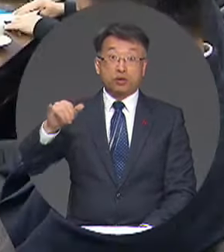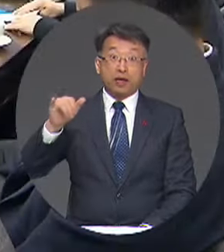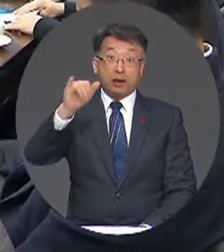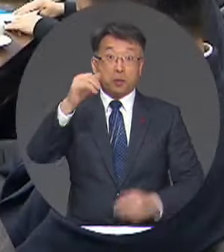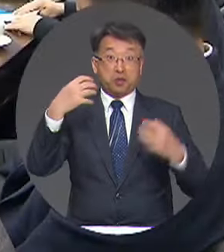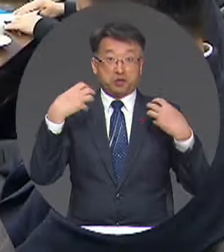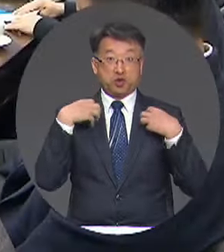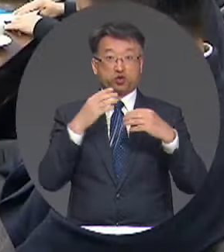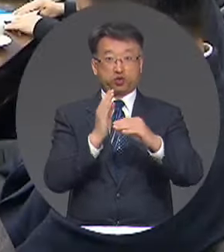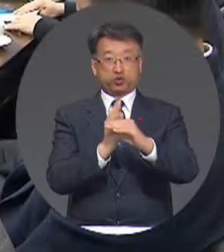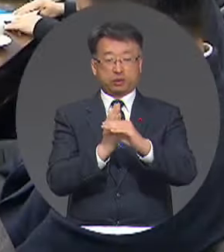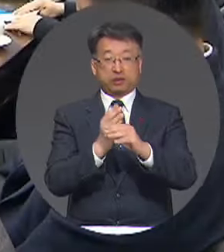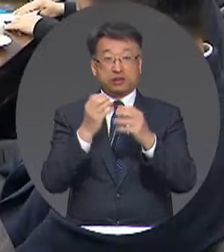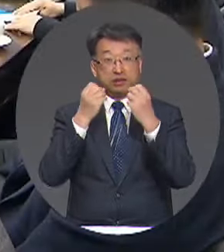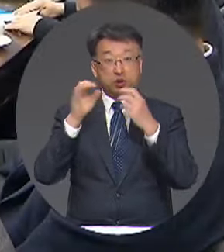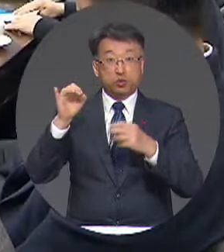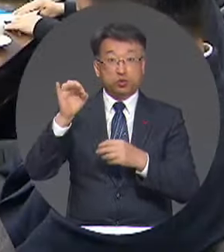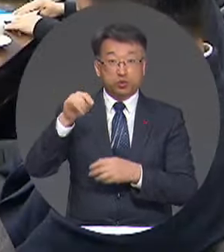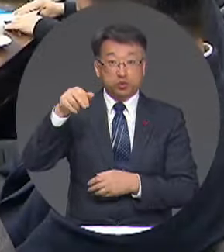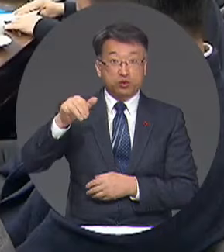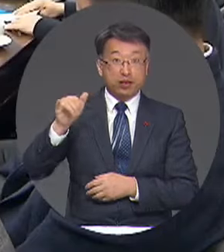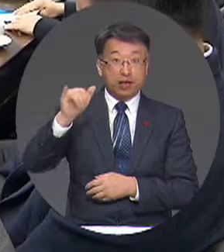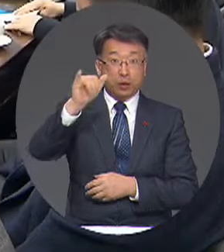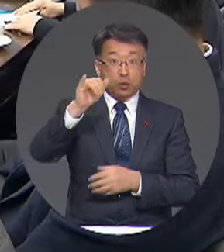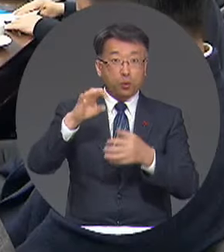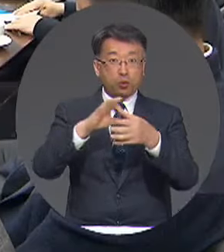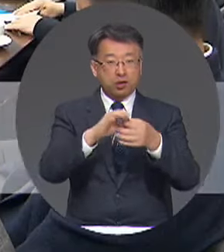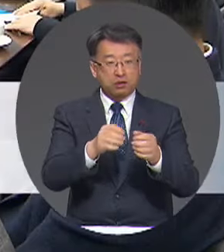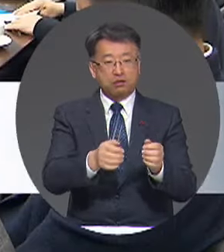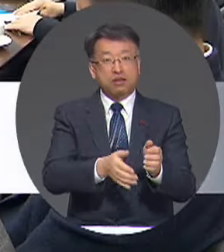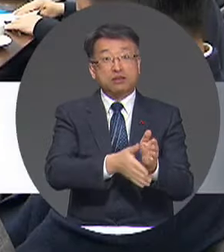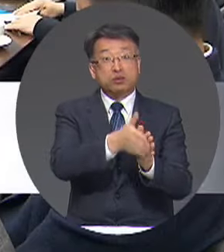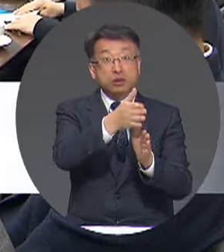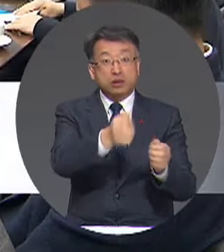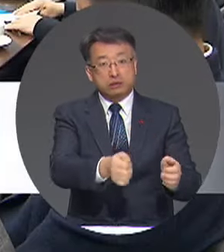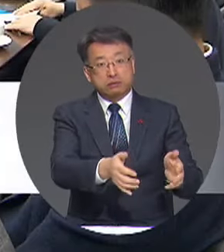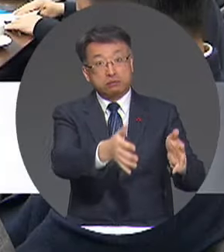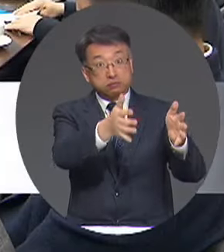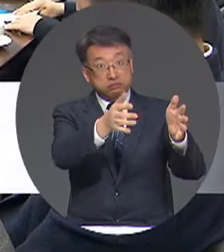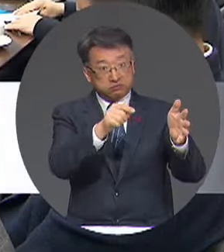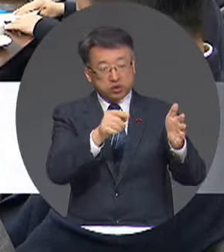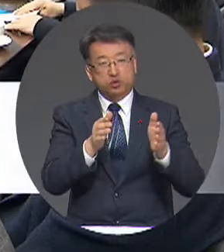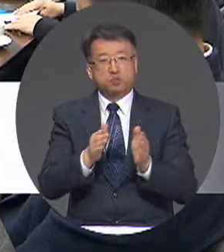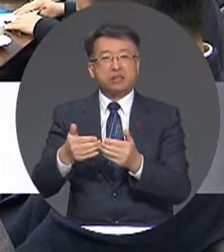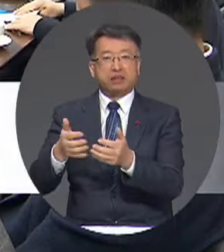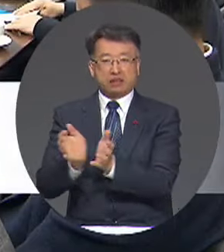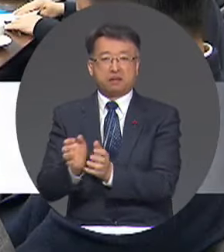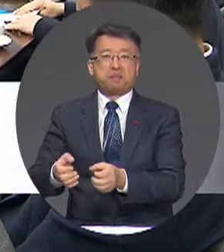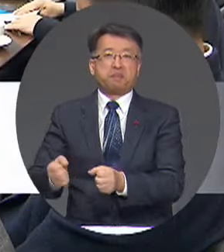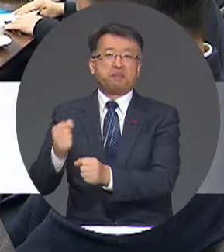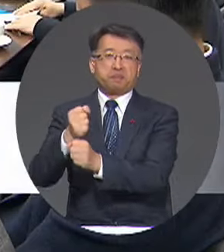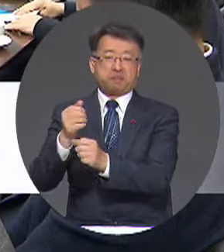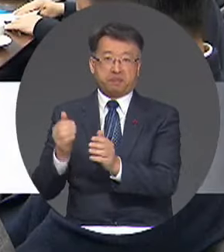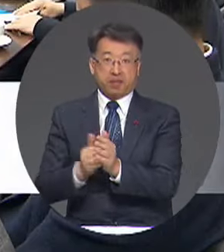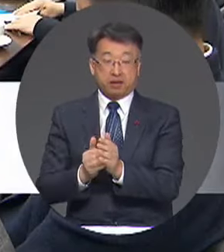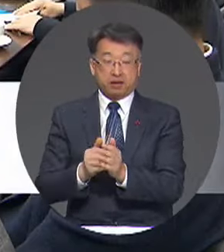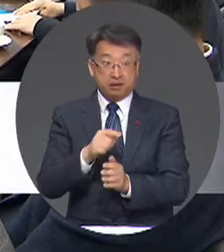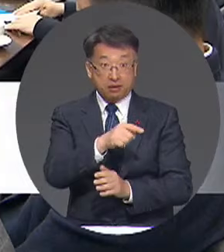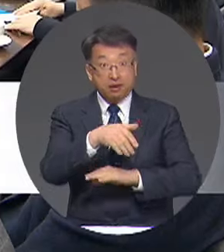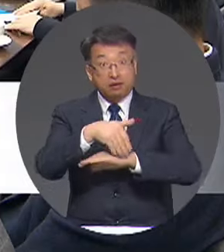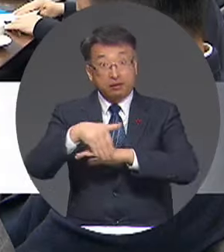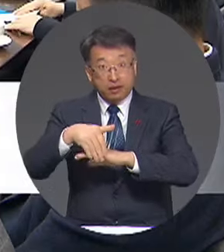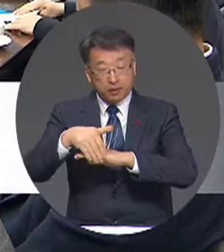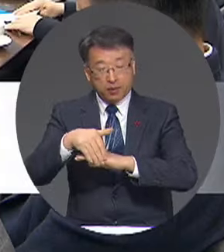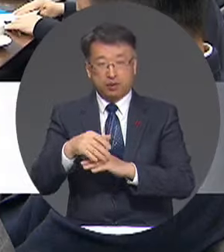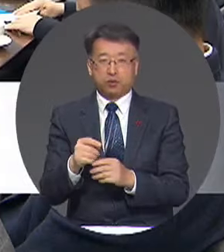우주항공청을 중심으로 새로운 우주항공 복합도시를 만들기 위한 준비단이 공식 출범했습니다. 복합도시의 밑그림을